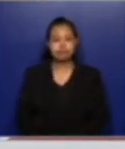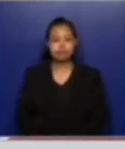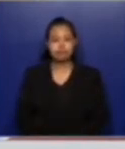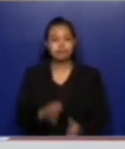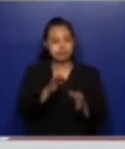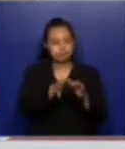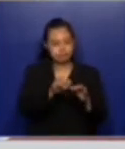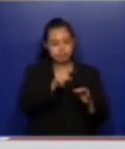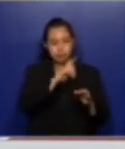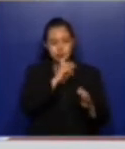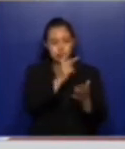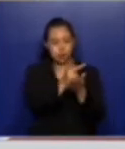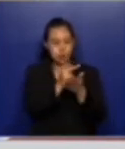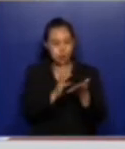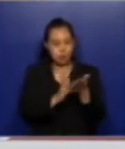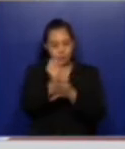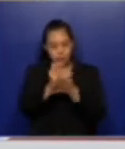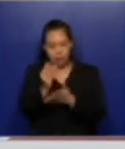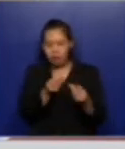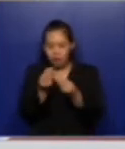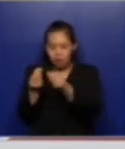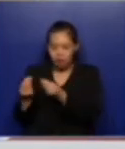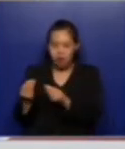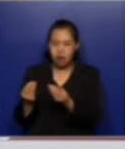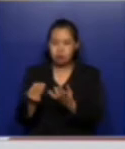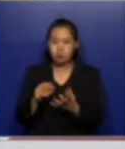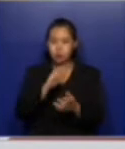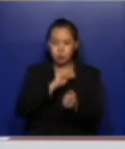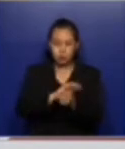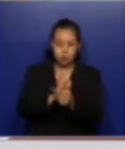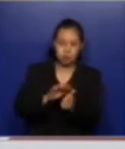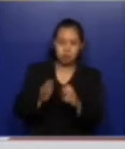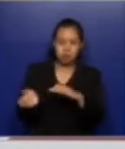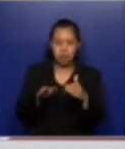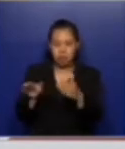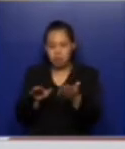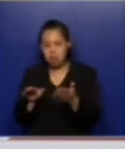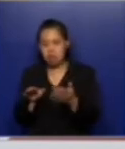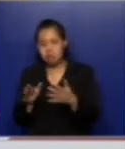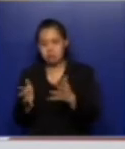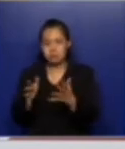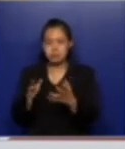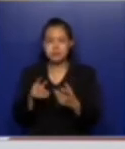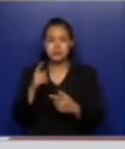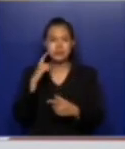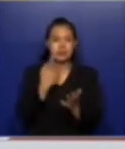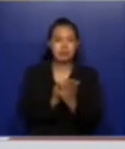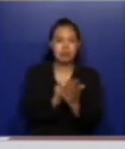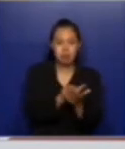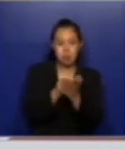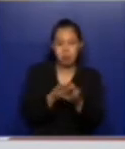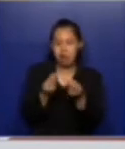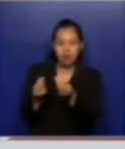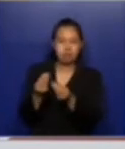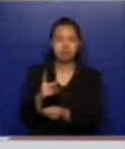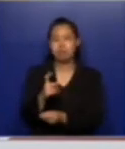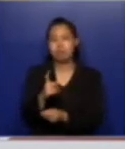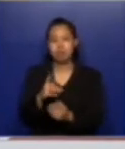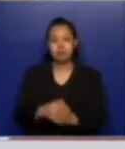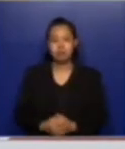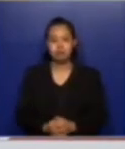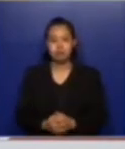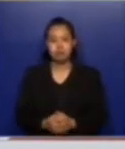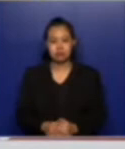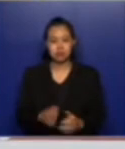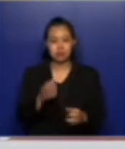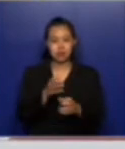ะปล่อยในขณะที่ธุรกิจมันกำลังแย่กำลังล้มเนี่ยเป็นไปไม่ได้แล้วยังมีองค์กรหน่วยง